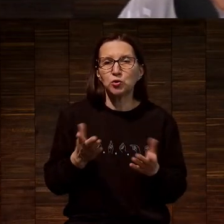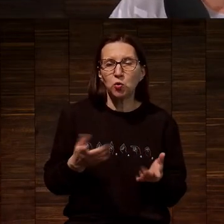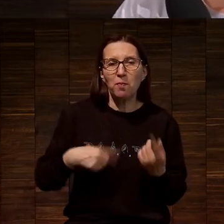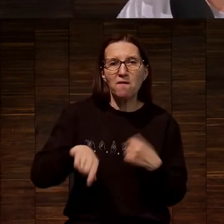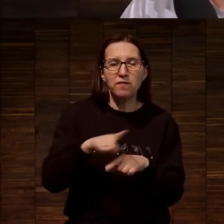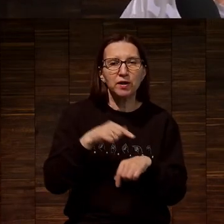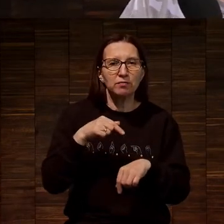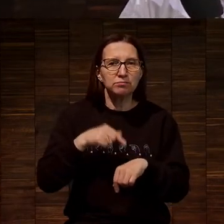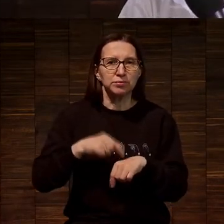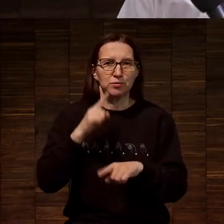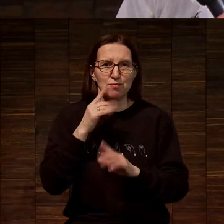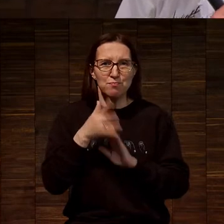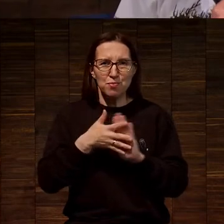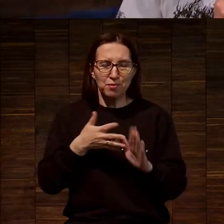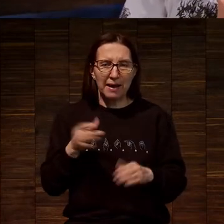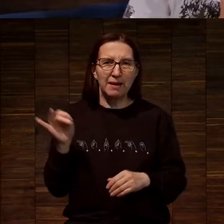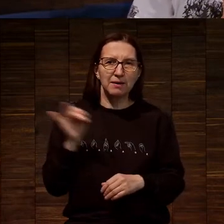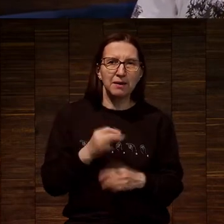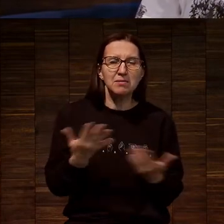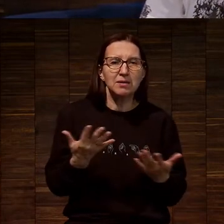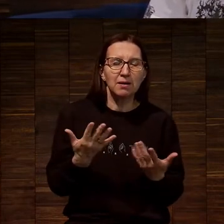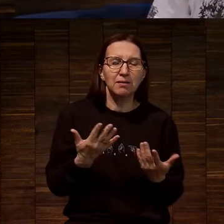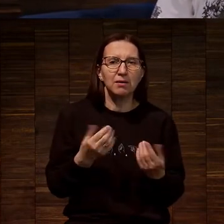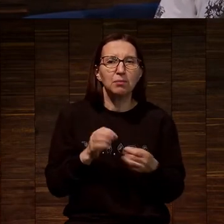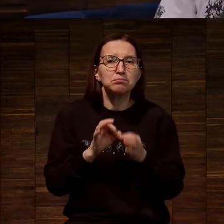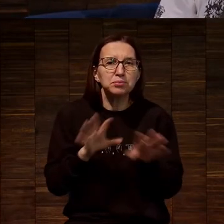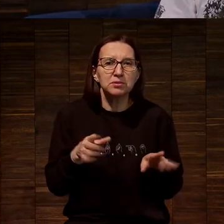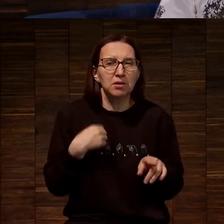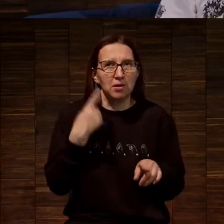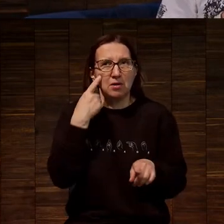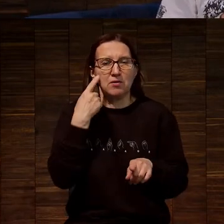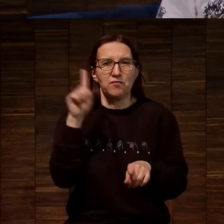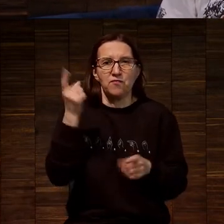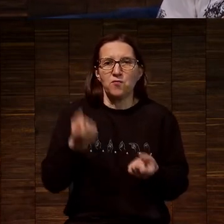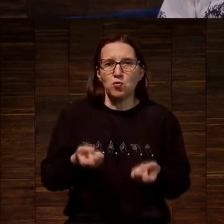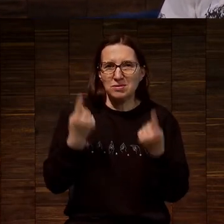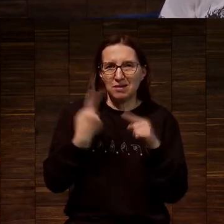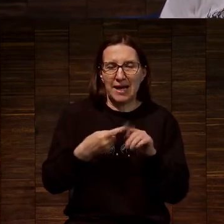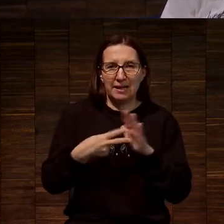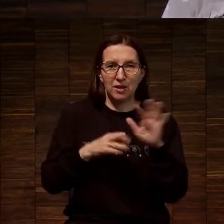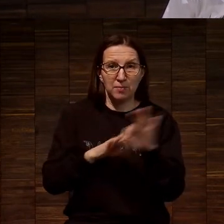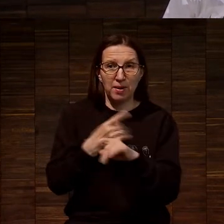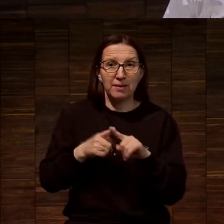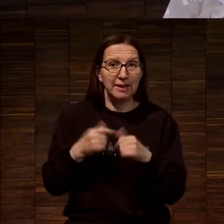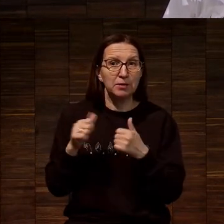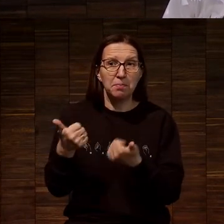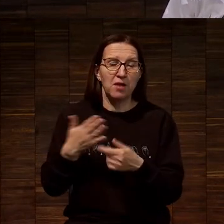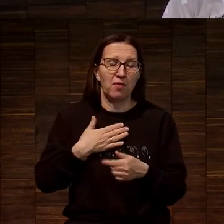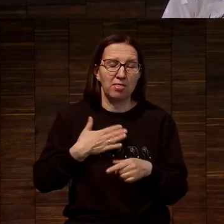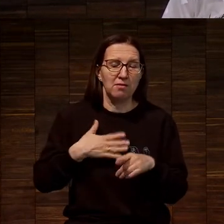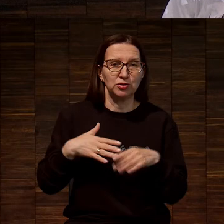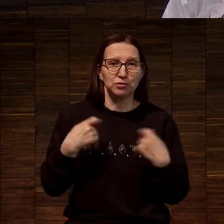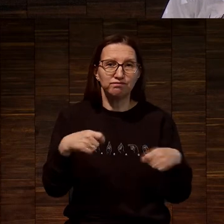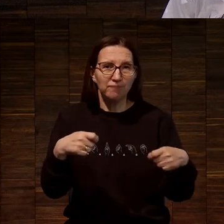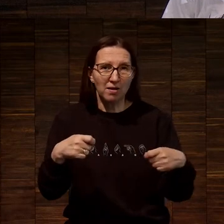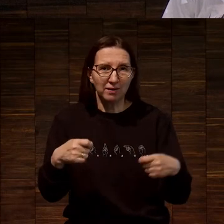для того, чтобы вы прочувствовали, из каких мотивов он возник. Да, то есть вот наш первый принт-маркет.